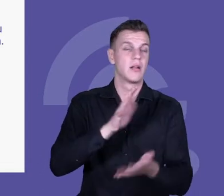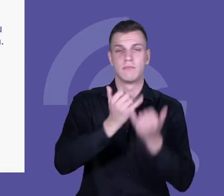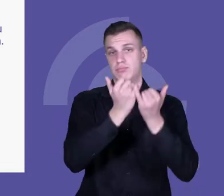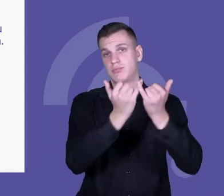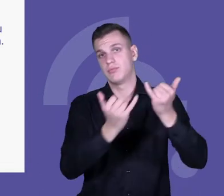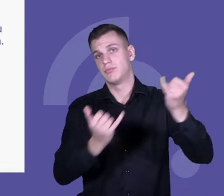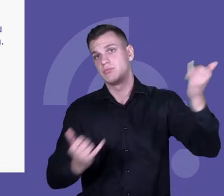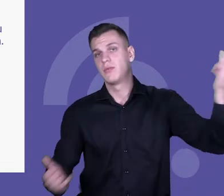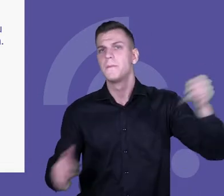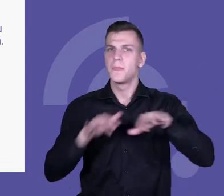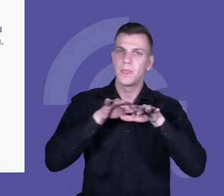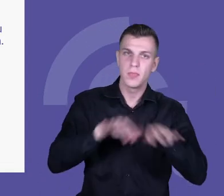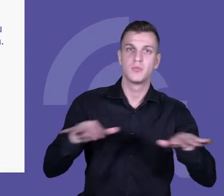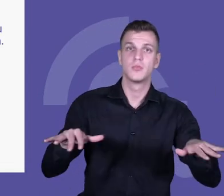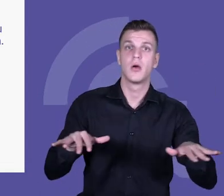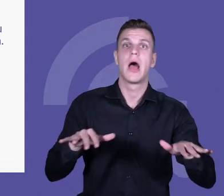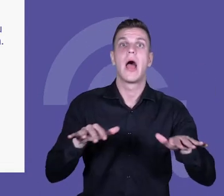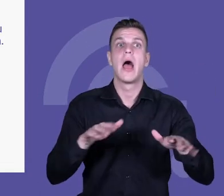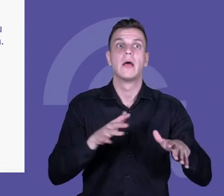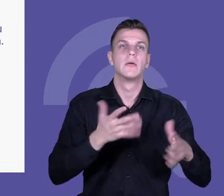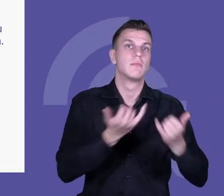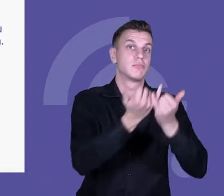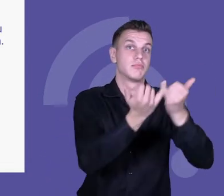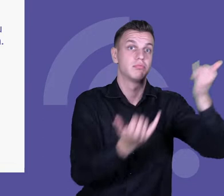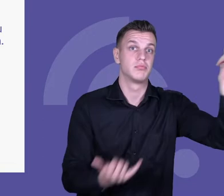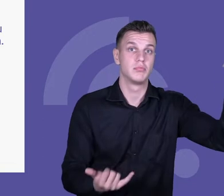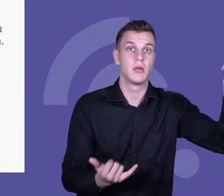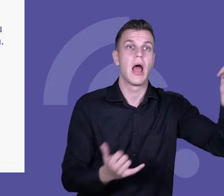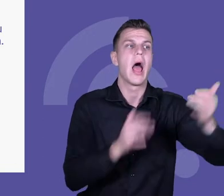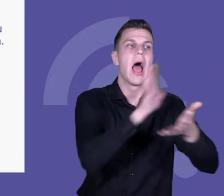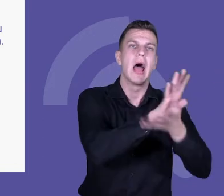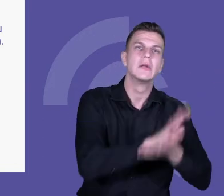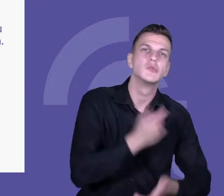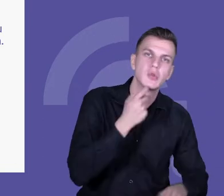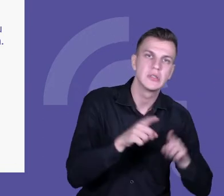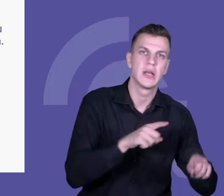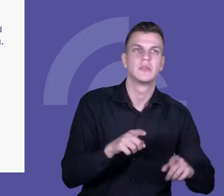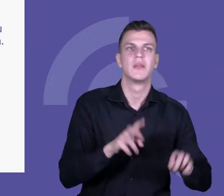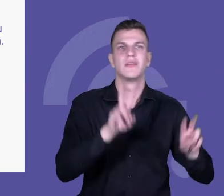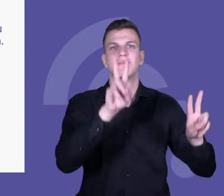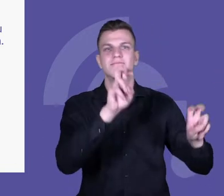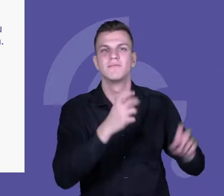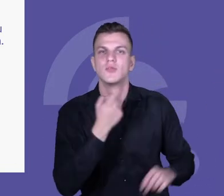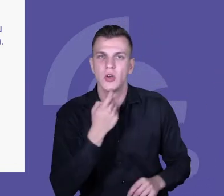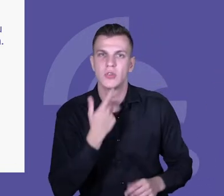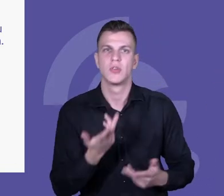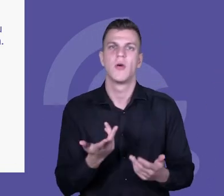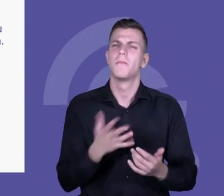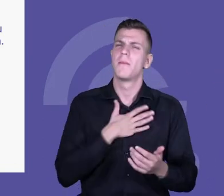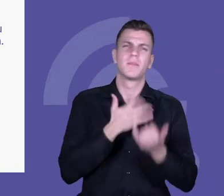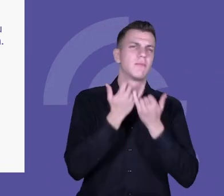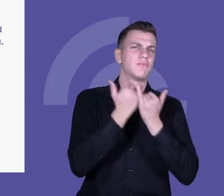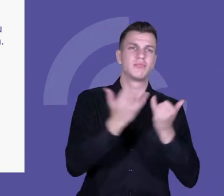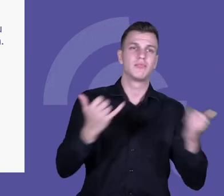są często wykluczające się, rzadko w nich są definicje. Mamy jeden katalog w podstawie programowej, mamy drugi katalog w polskiej ramie kwalifikacji, mamy trzeci